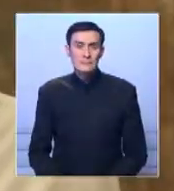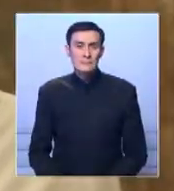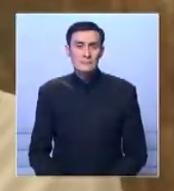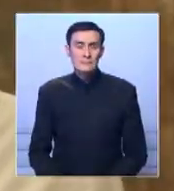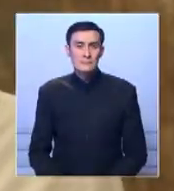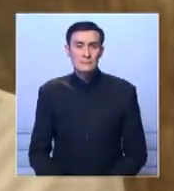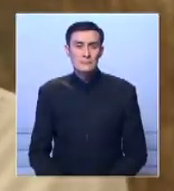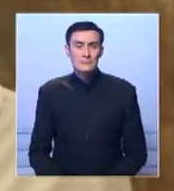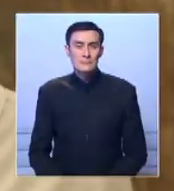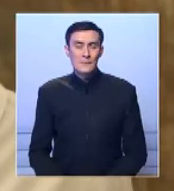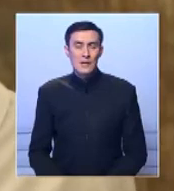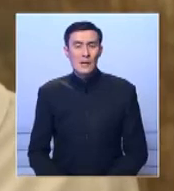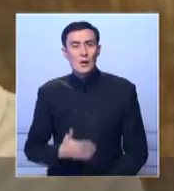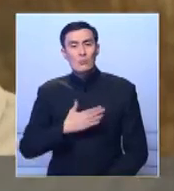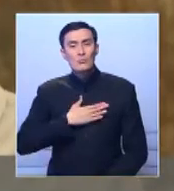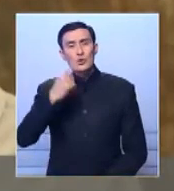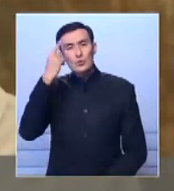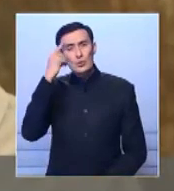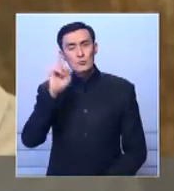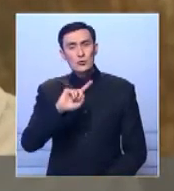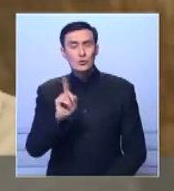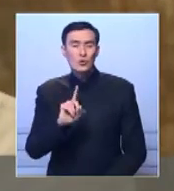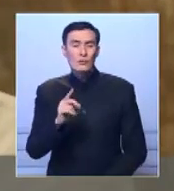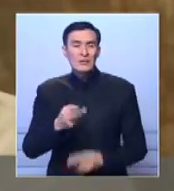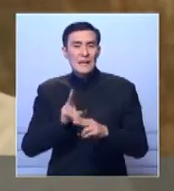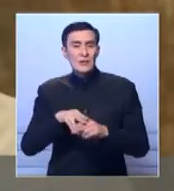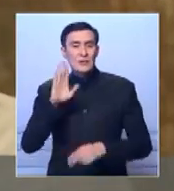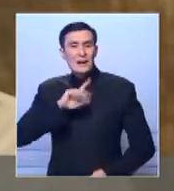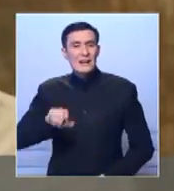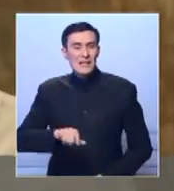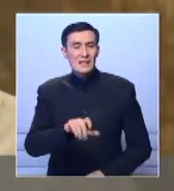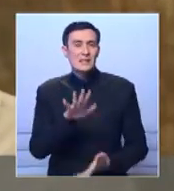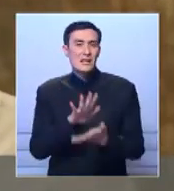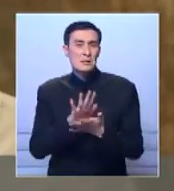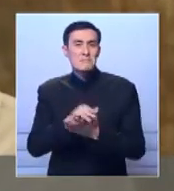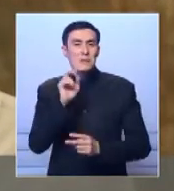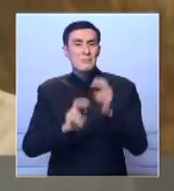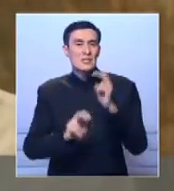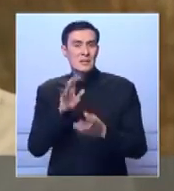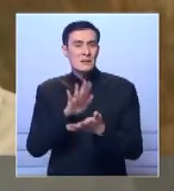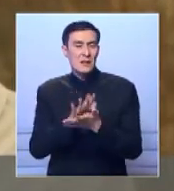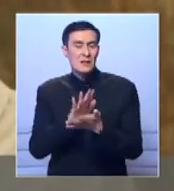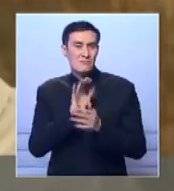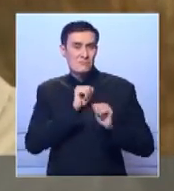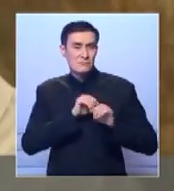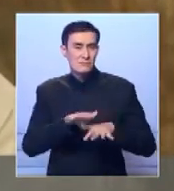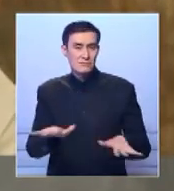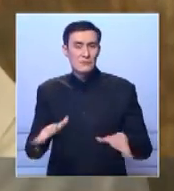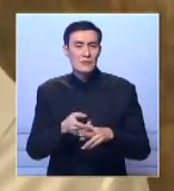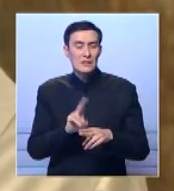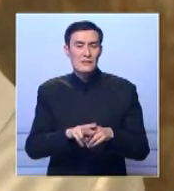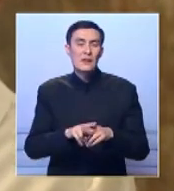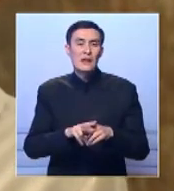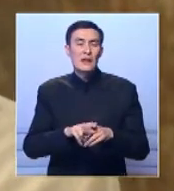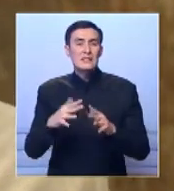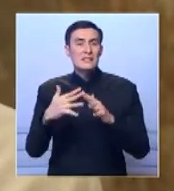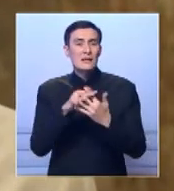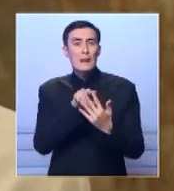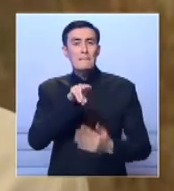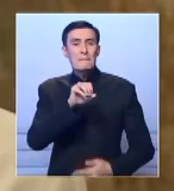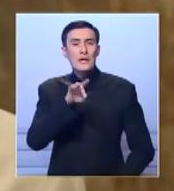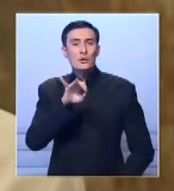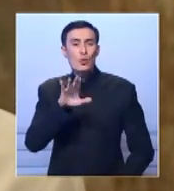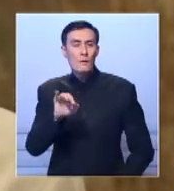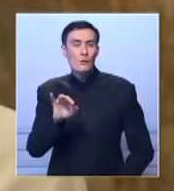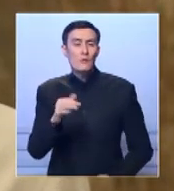расследование. Мы считаем, что родники, питающие реку, загрязнены промышленными стоками. Река загрязнена ниже села Петрова, оттуда до